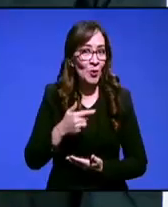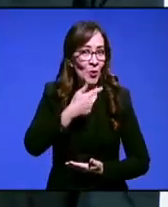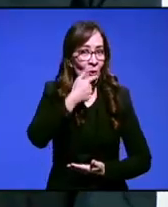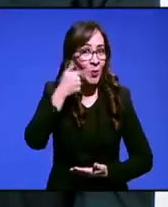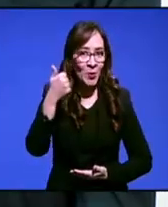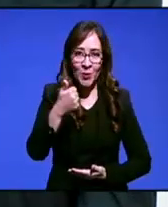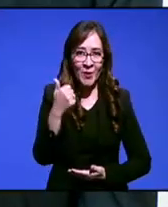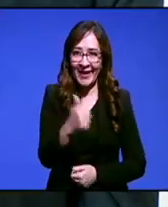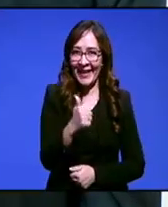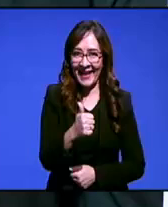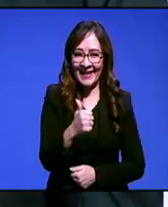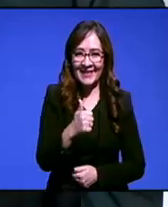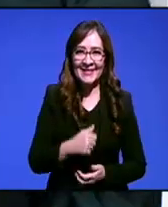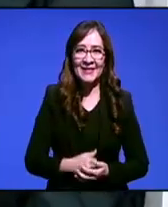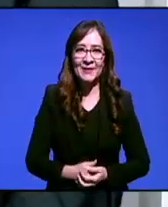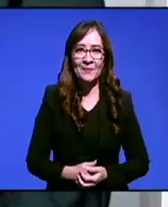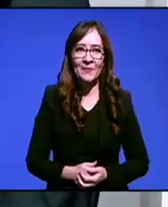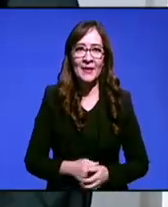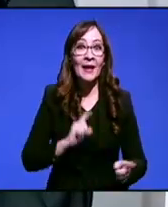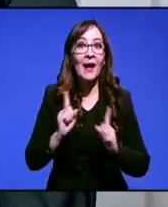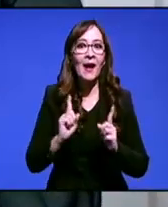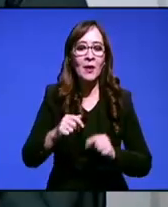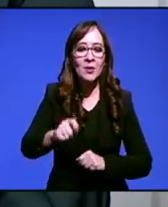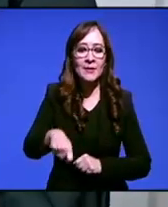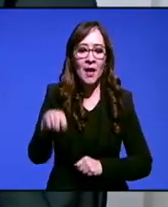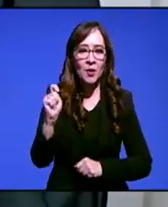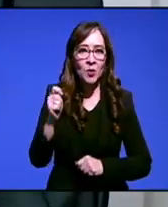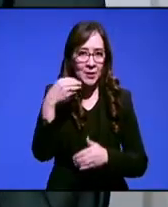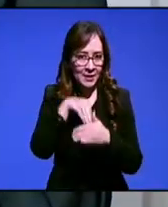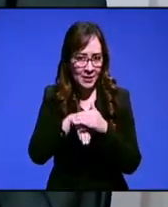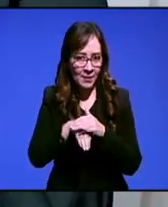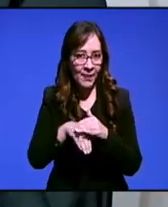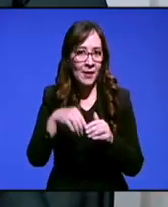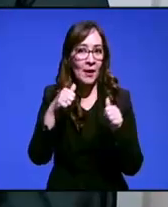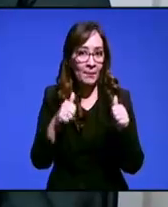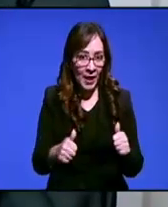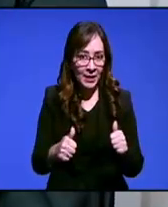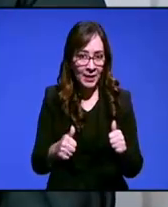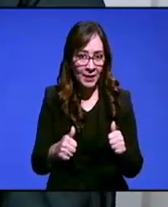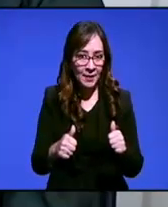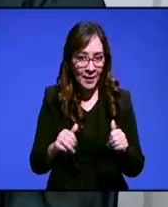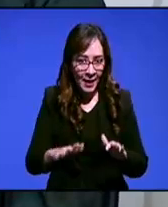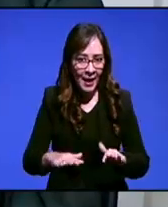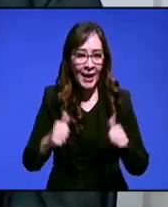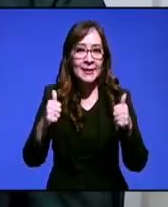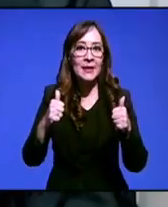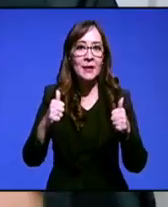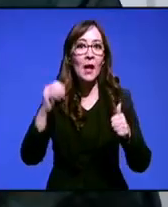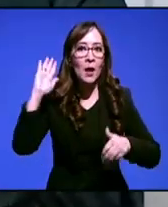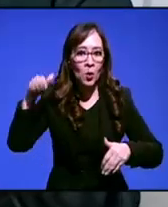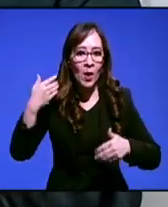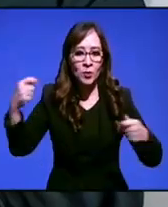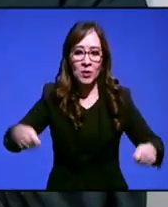Bener kan? Kalau sayur mayurnya ini disimpan dengan baik, hasilnya sayuran masih segar pada saat diolah.